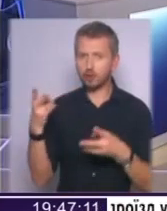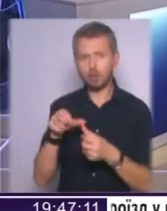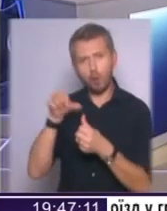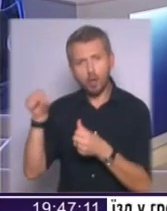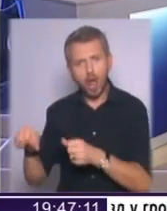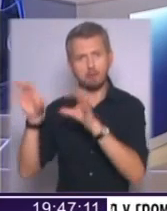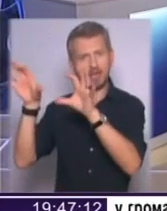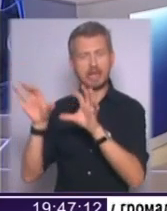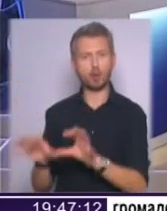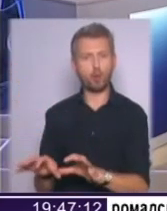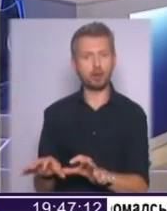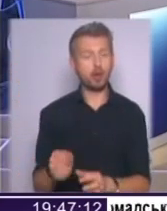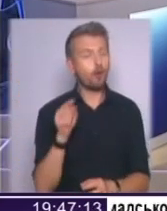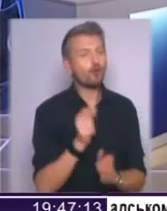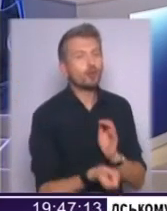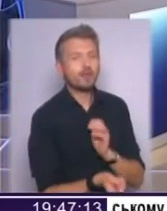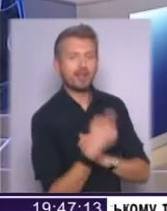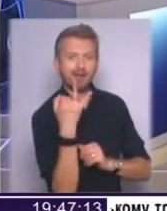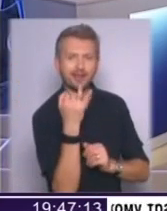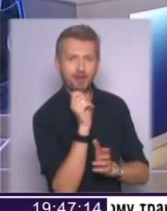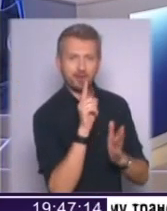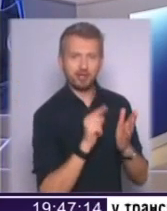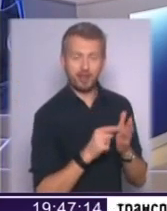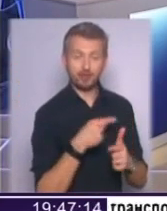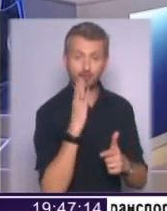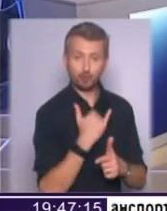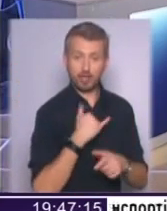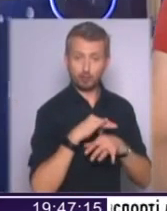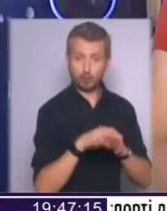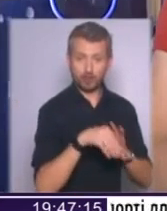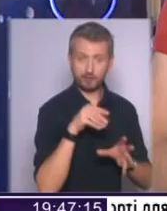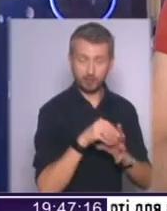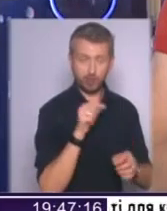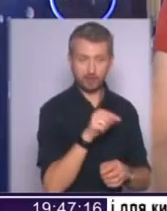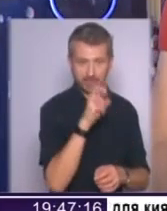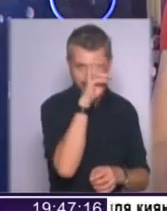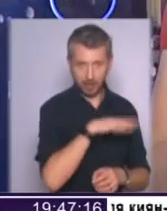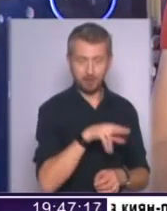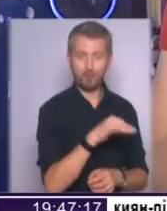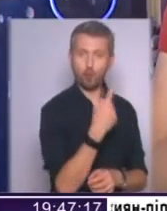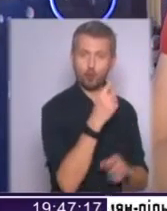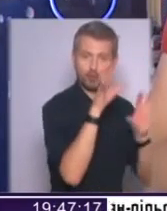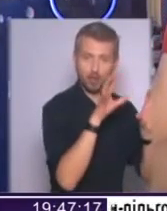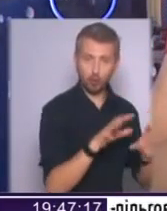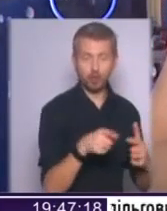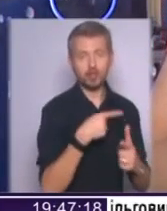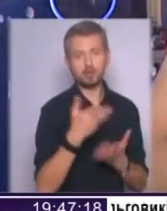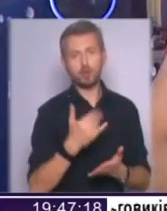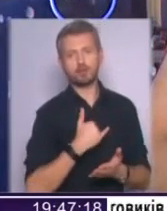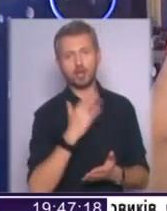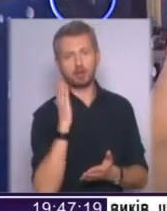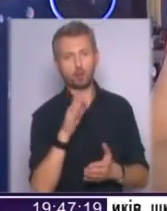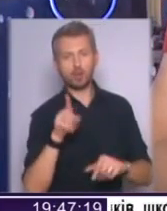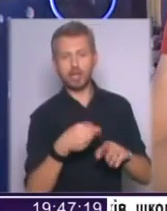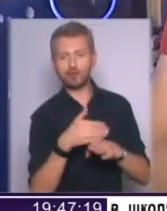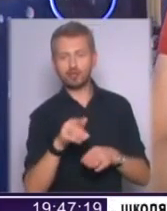закон. Отут і виникає цікаве питання. Чи будуть у нас проводитися вибори в всій країні по одному закону, чи, можливо, у нас будуть деякі частини